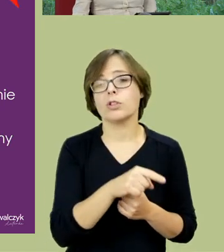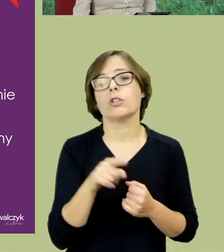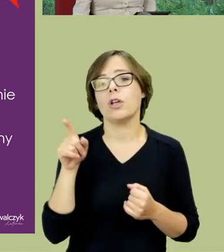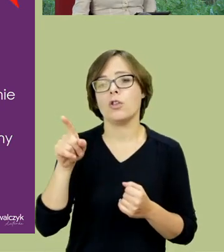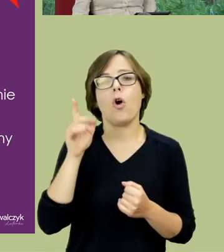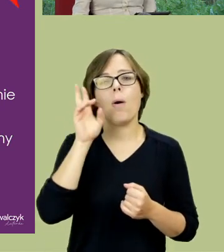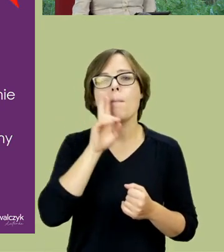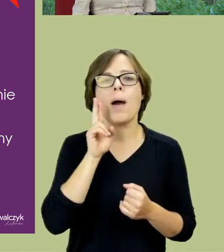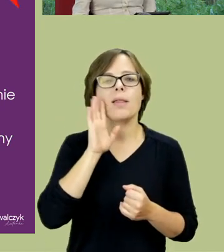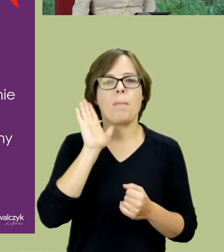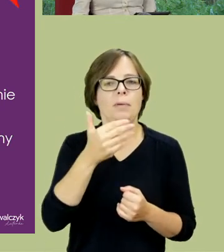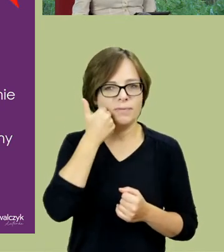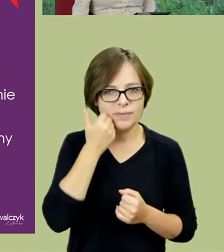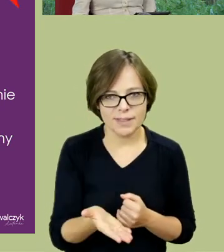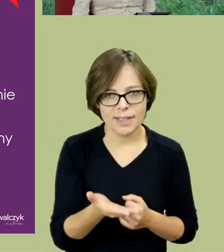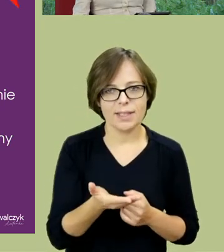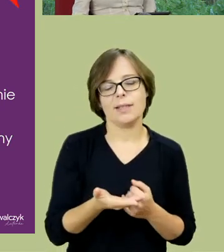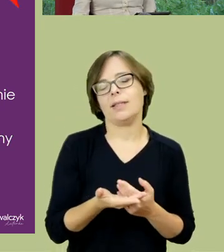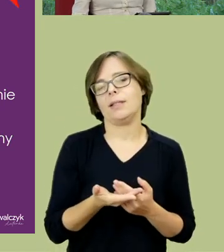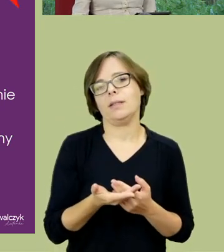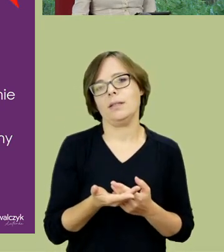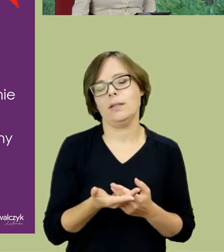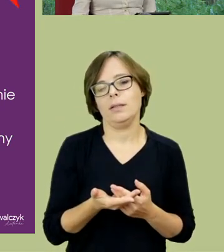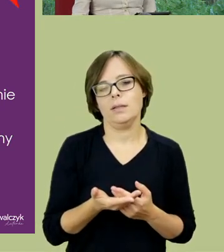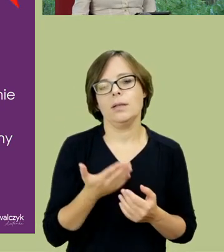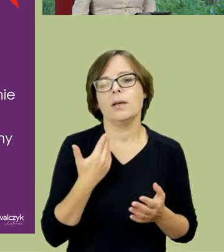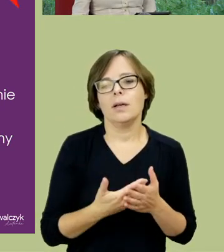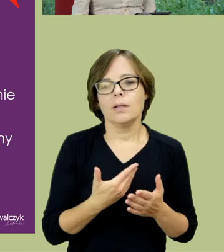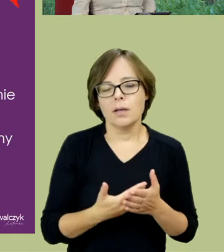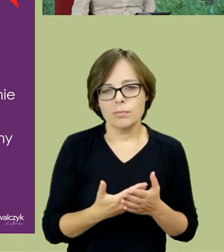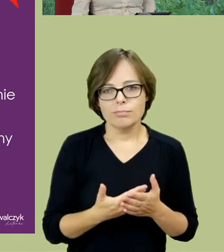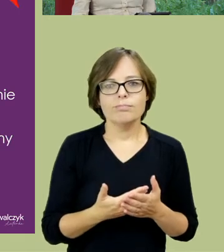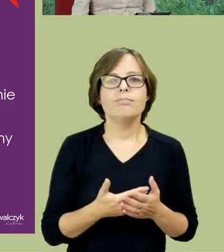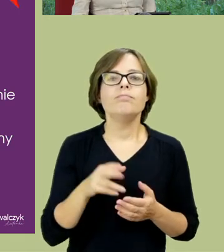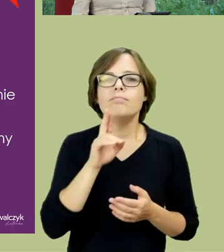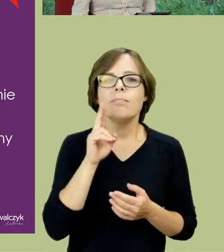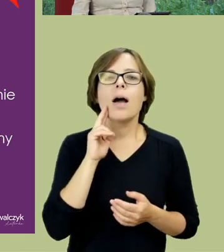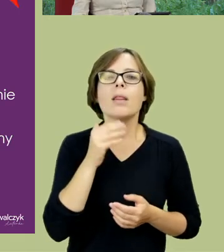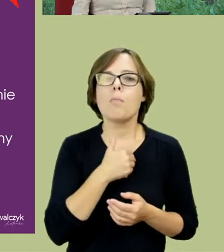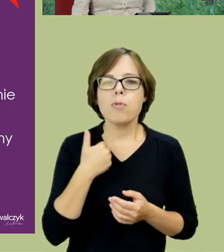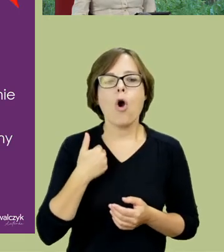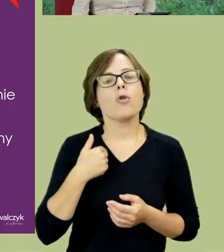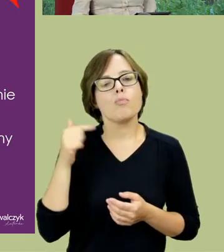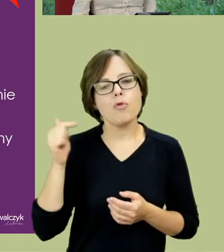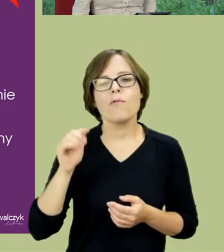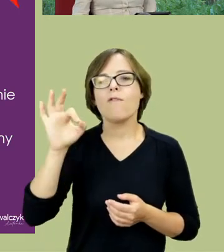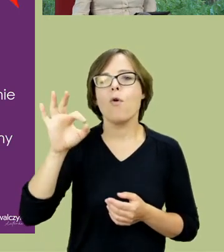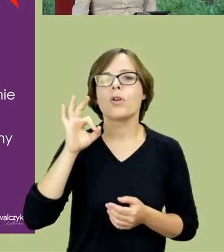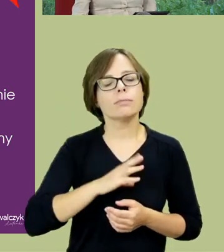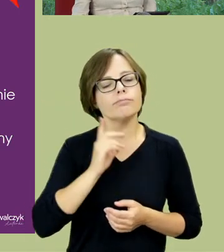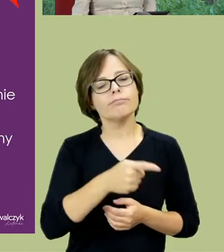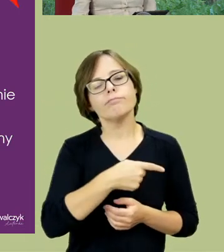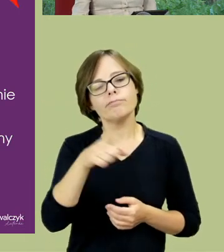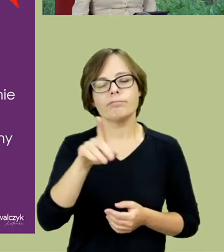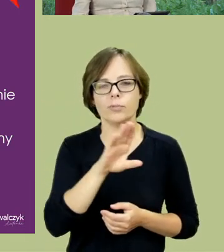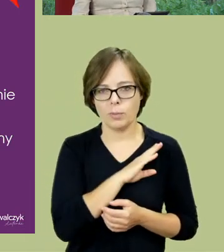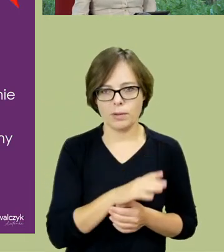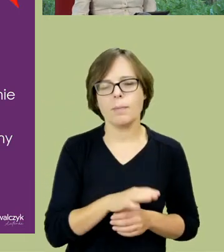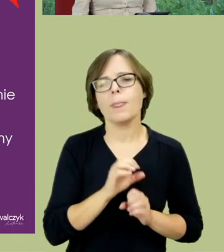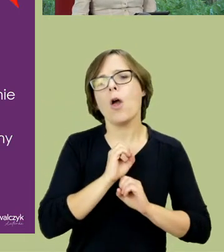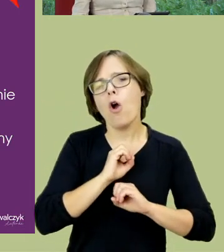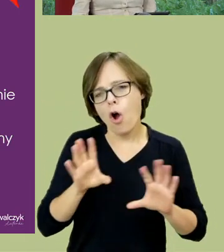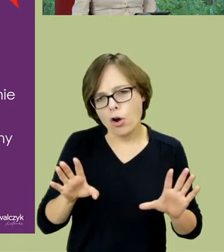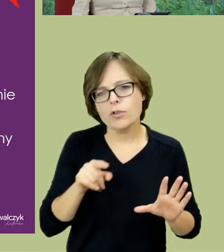Więc z pełną świadomością Matki Polki miały wysyłać swoich synów na pewną śmierć. Rzeczywistość pewnie była dużo